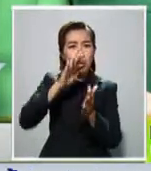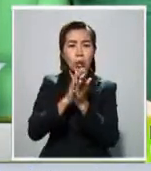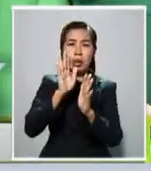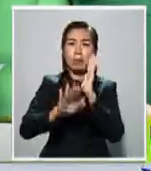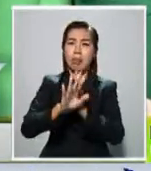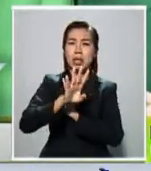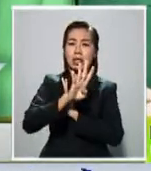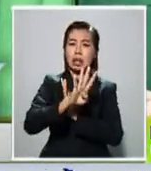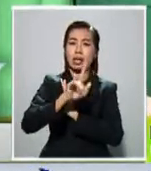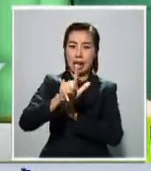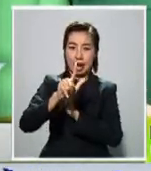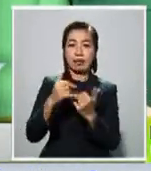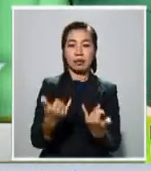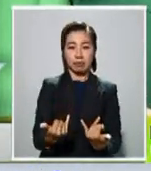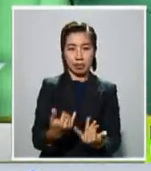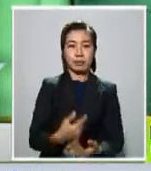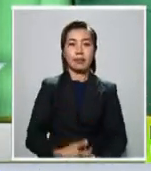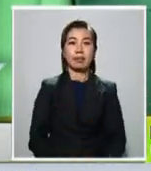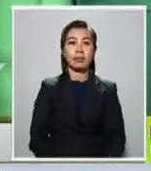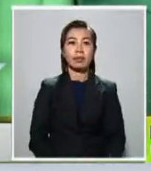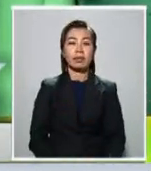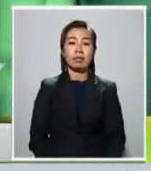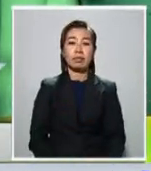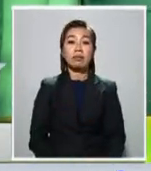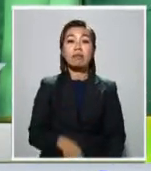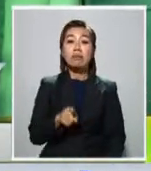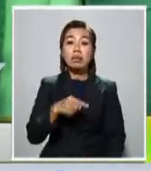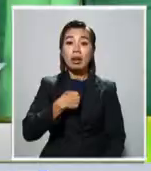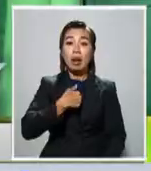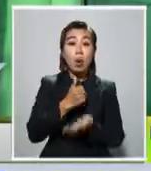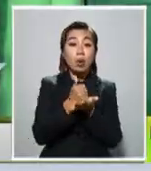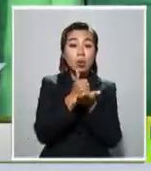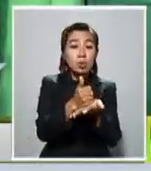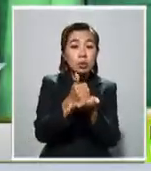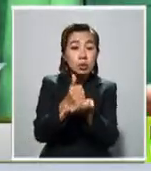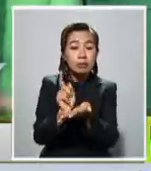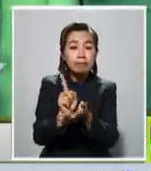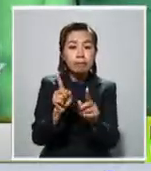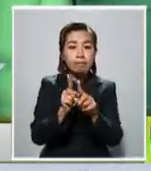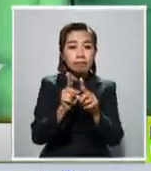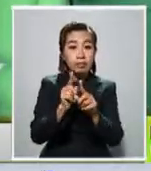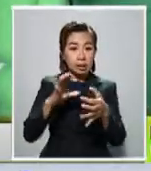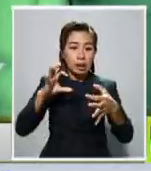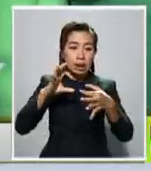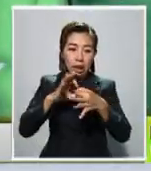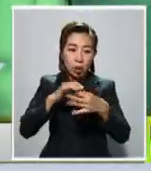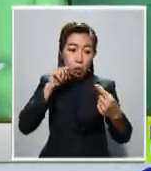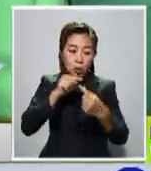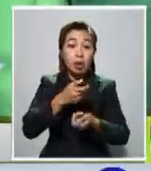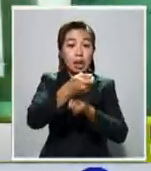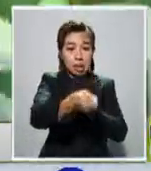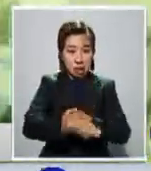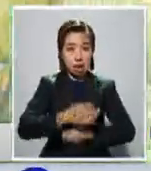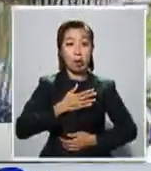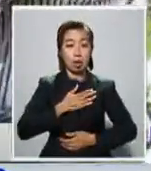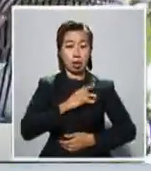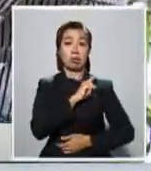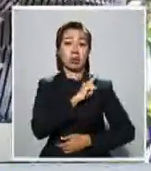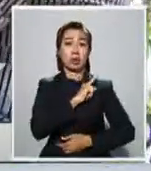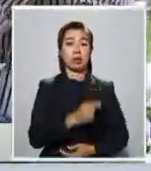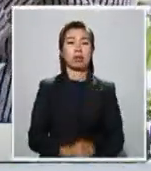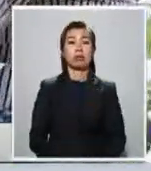มาณ4ล้านนะครับประมาณ4ล้านนะอันนี้เราก็ช่วยเหลือก็คือในภาคการเกษตรที่เรารับผิดชอบอยู่นะครับ อ้